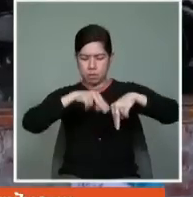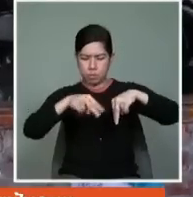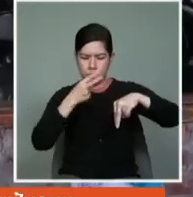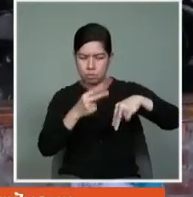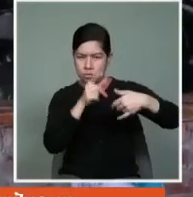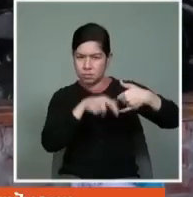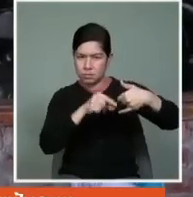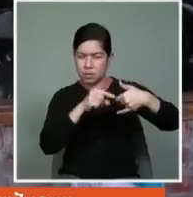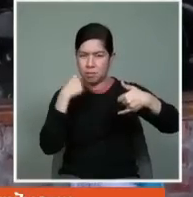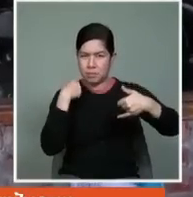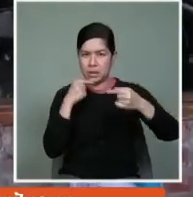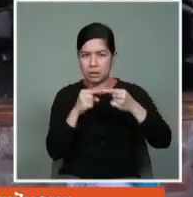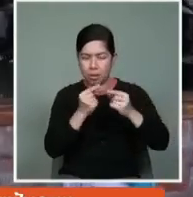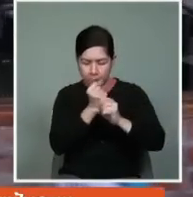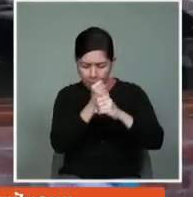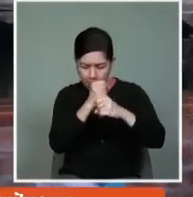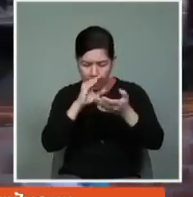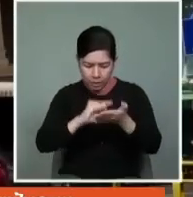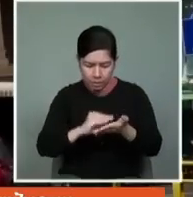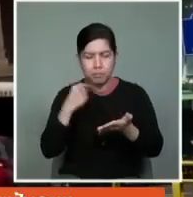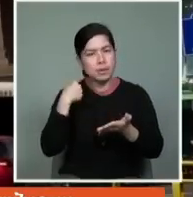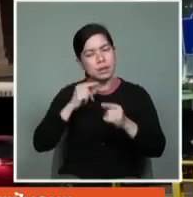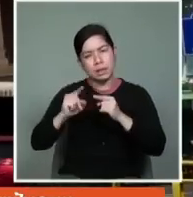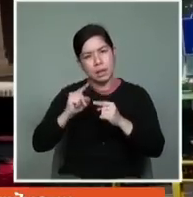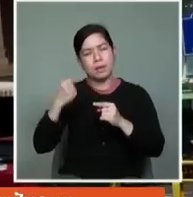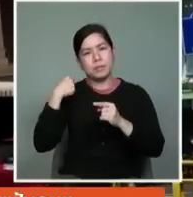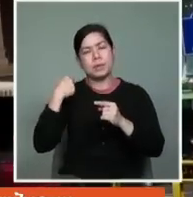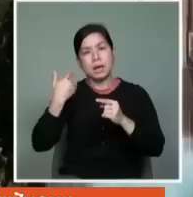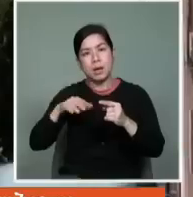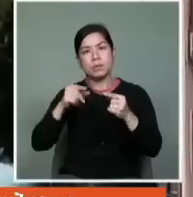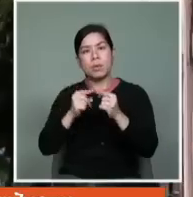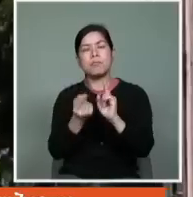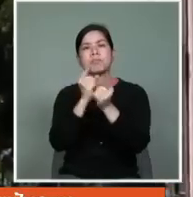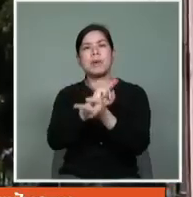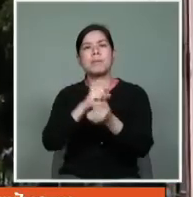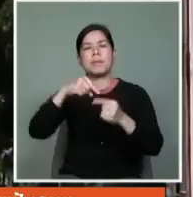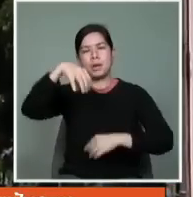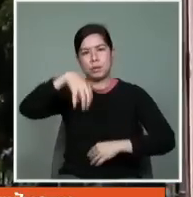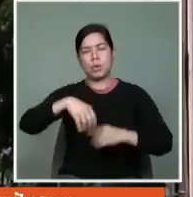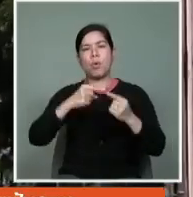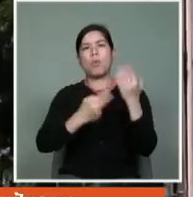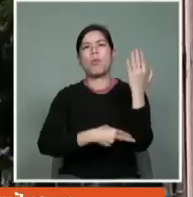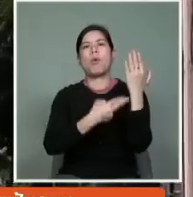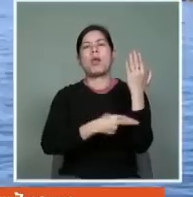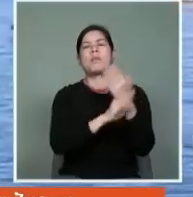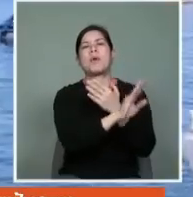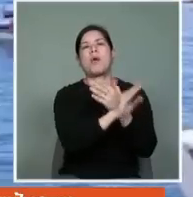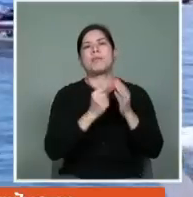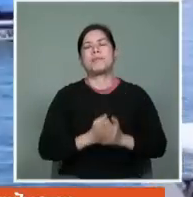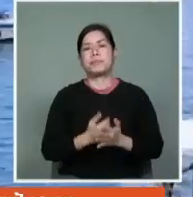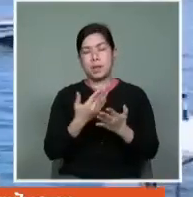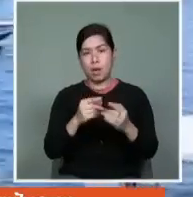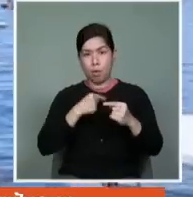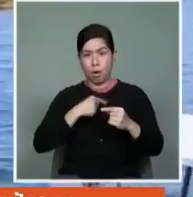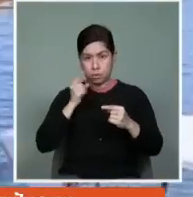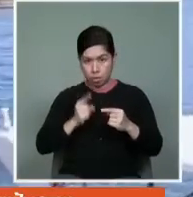ก็บสารคัดหลั่งส่งตรวจภายใน30นาทีก่อนจะเดินทางไปโรงแรมที่กักตัวค่ะจากนั้นจะมีการติดตั้งแอปพลิเคชั